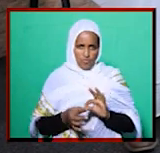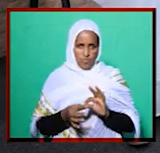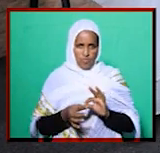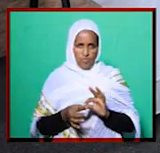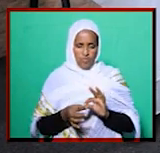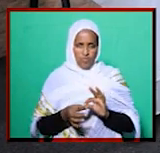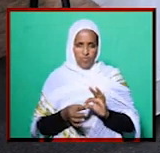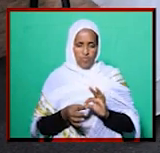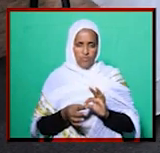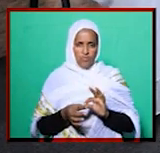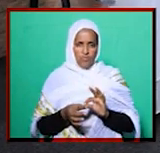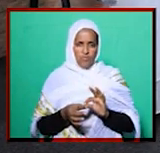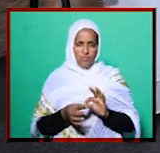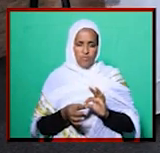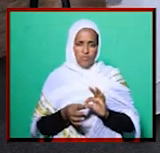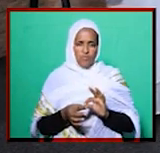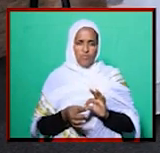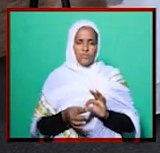ነው ማለት ነው።